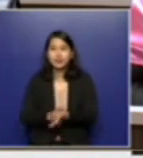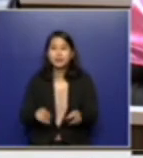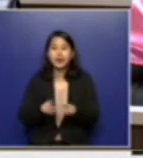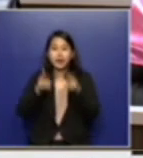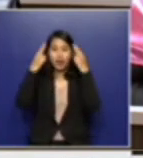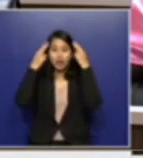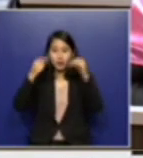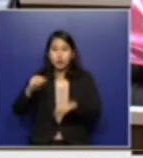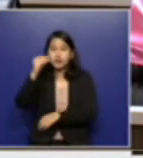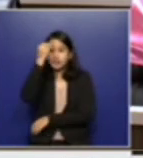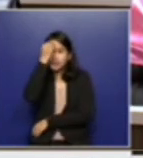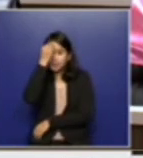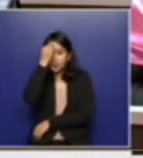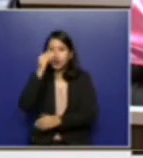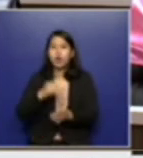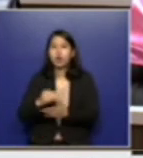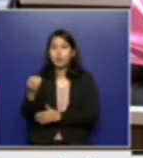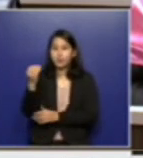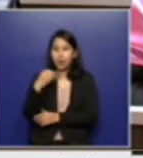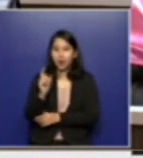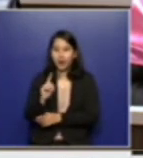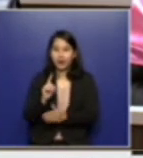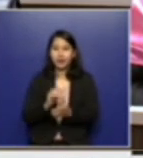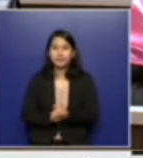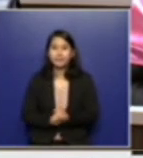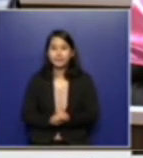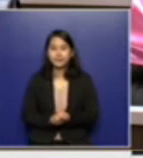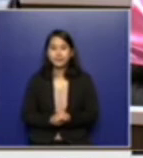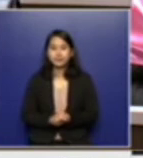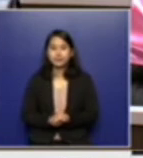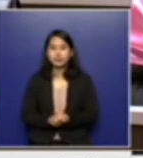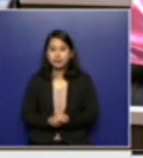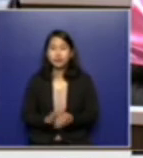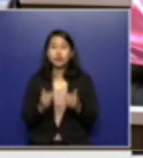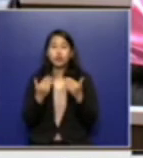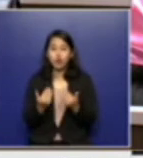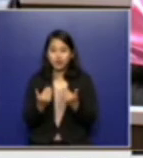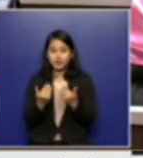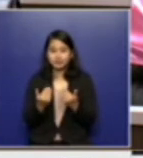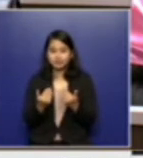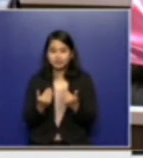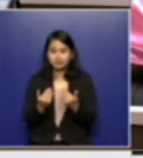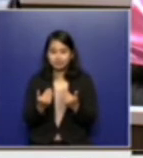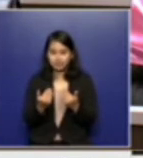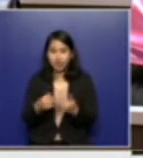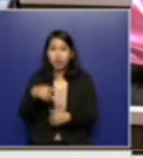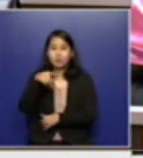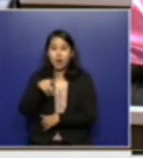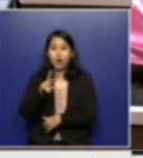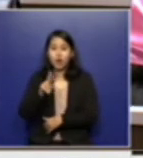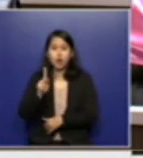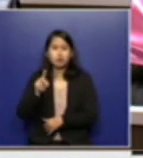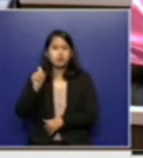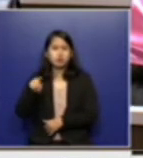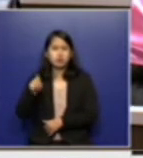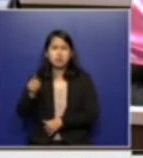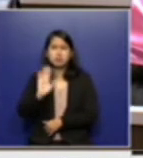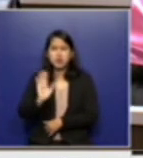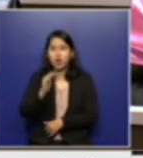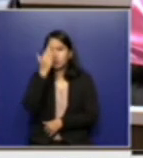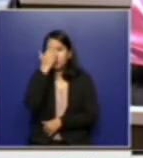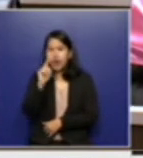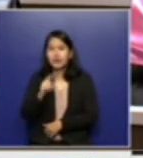จินโซอาเบะท่านบอกไว้เลยนะครับบอกว่าตอนนี้ไม่จำเป็นที่จะต้องมีภาวะฉุกเฉินเพราะสุขภาพส